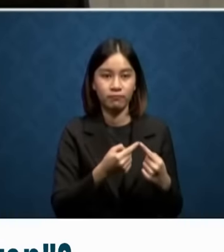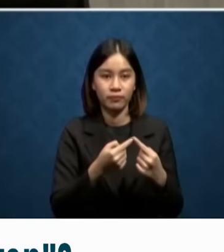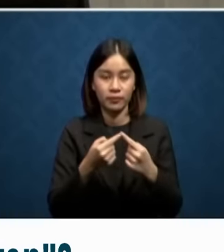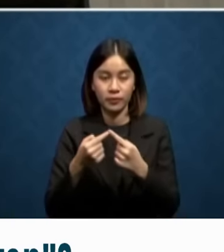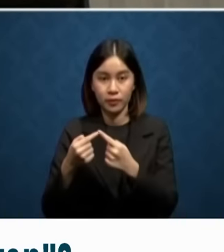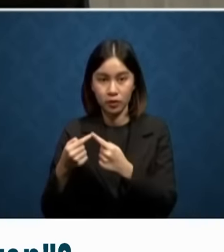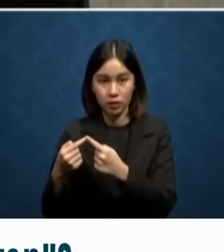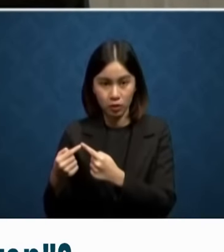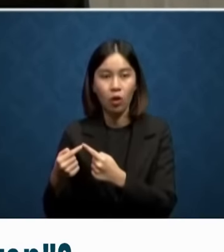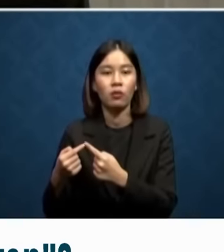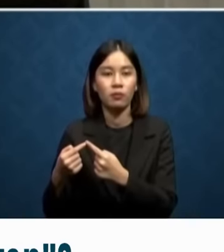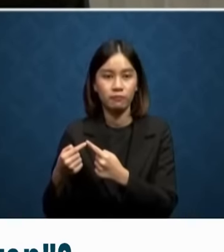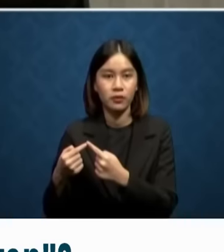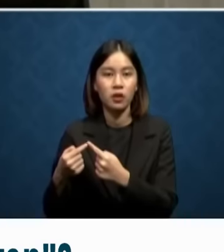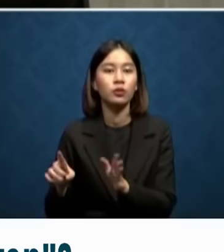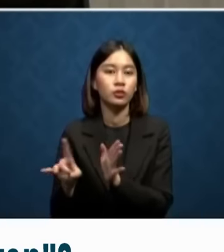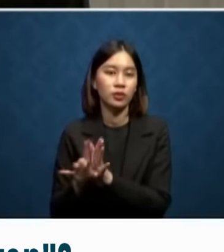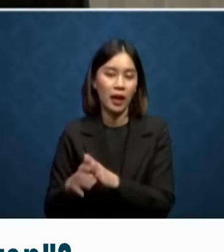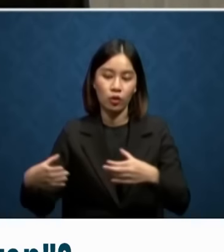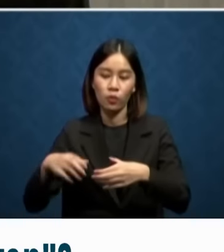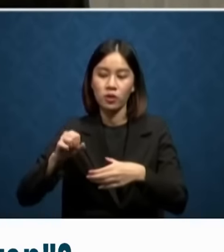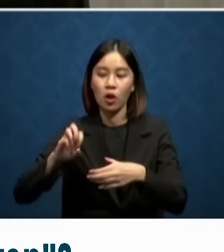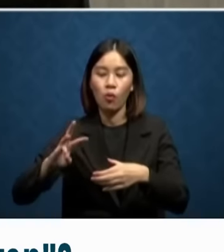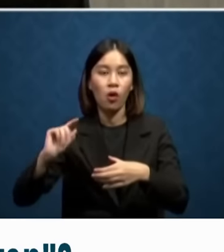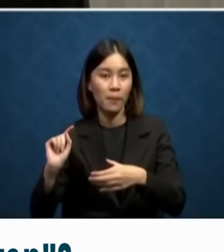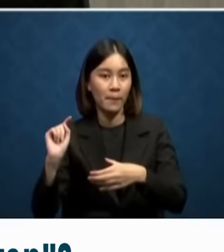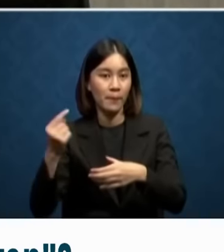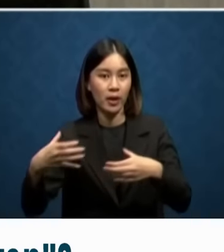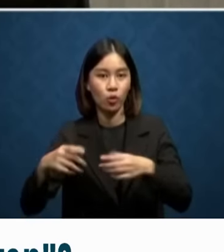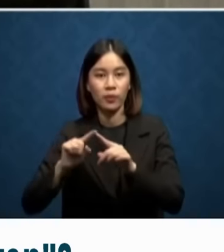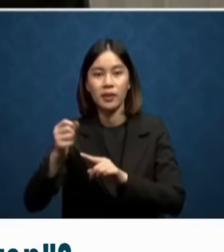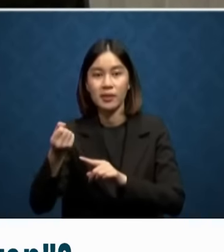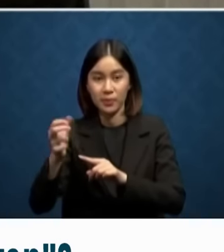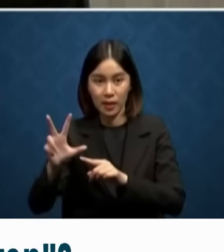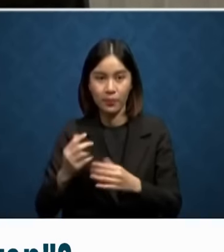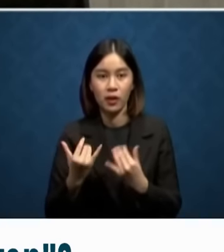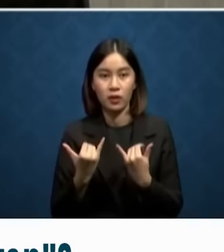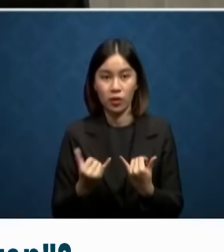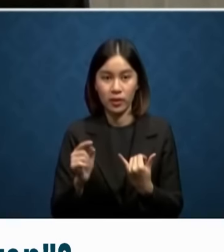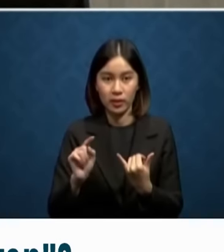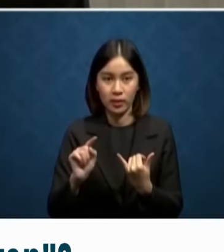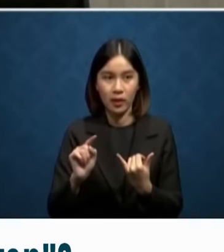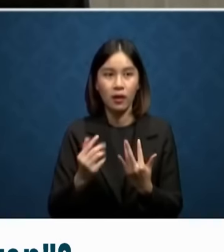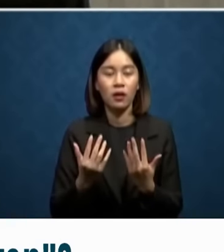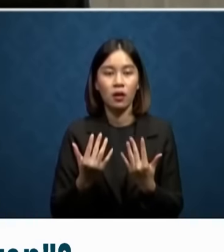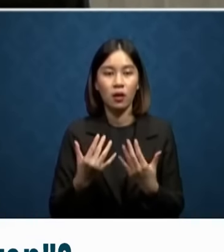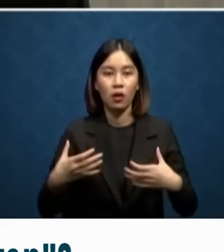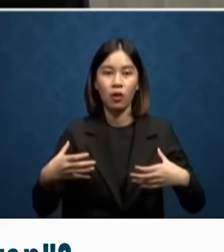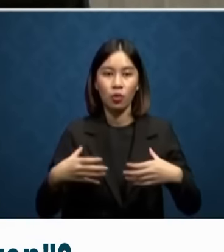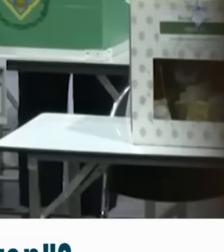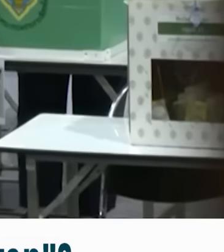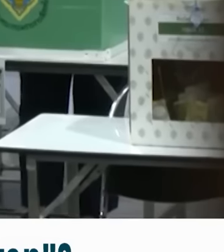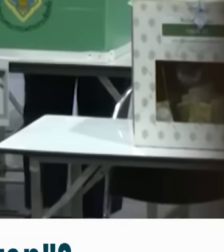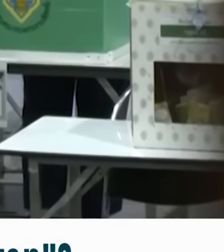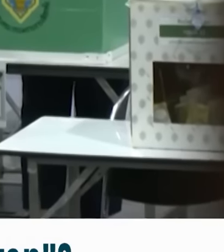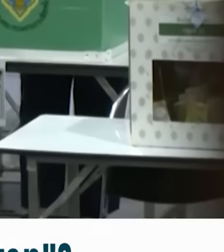เรียน700กว่าคดีอ ่ะ คุณน้องเรื่องนี้นะแล้วหลายคนเนี่ยก็ยอมรับว่ามันมีเรื่องกลุ่มเรื่องสีมีเจตนารมณ์ที่ขัดต่อรัฐธรรมนูญ